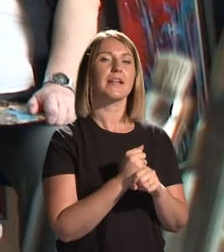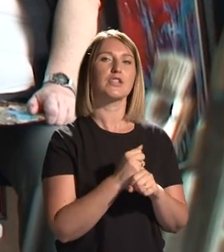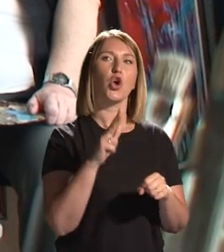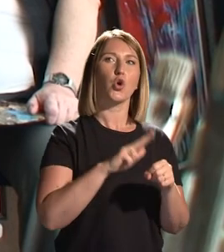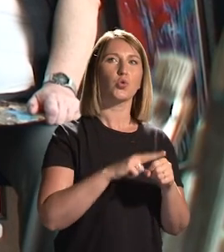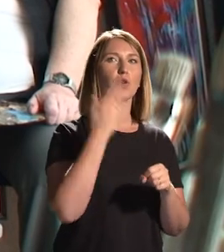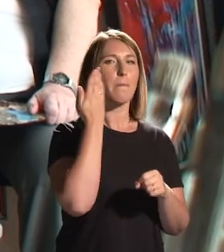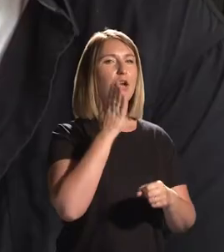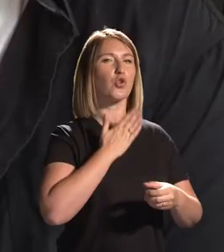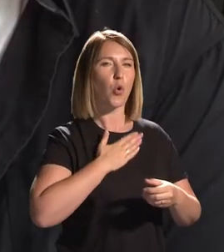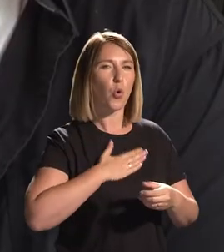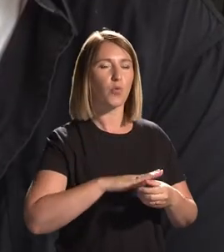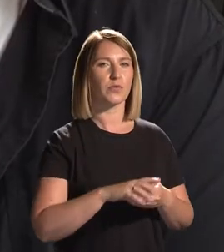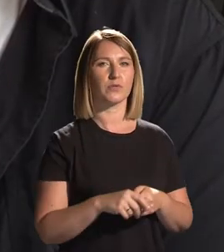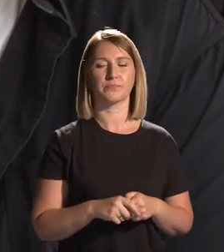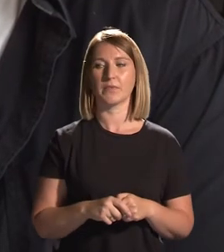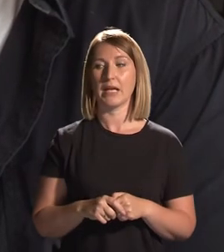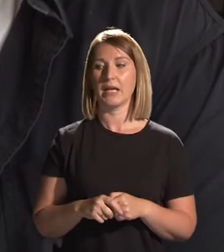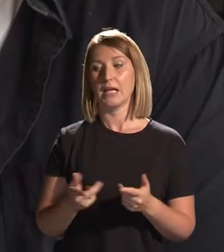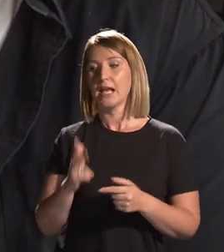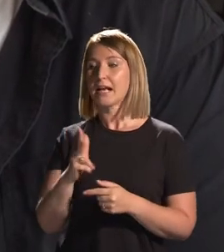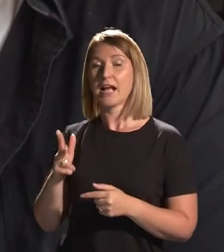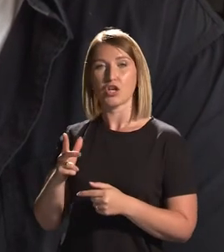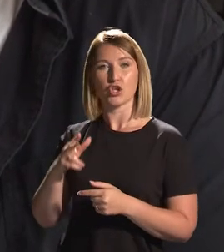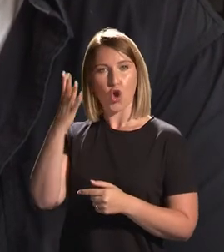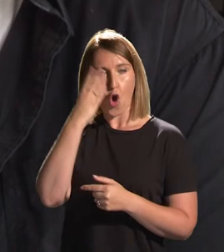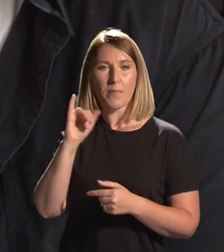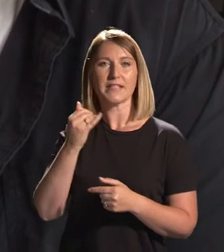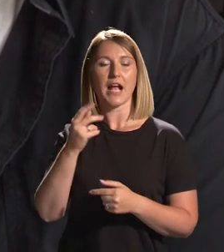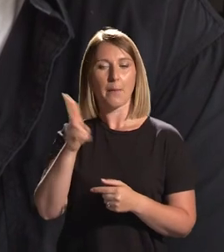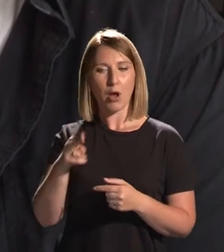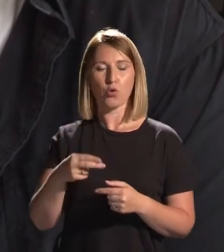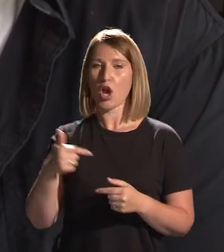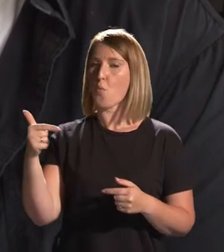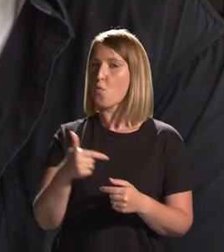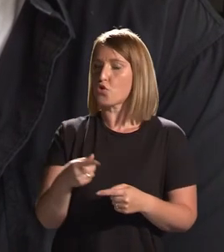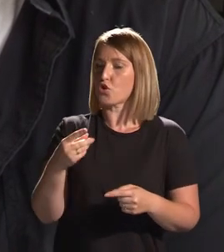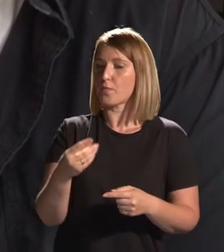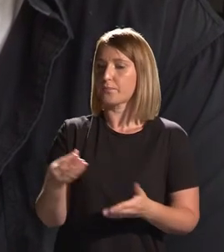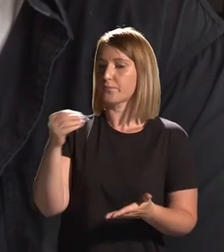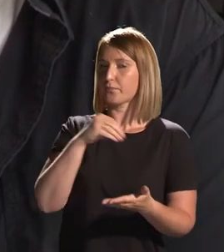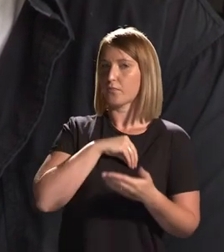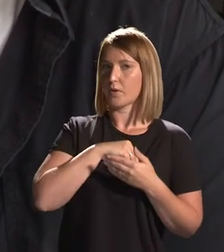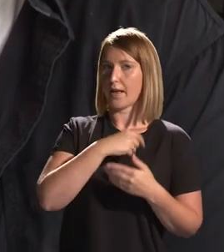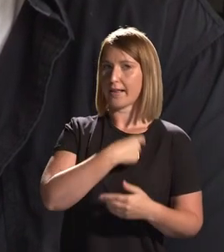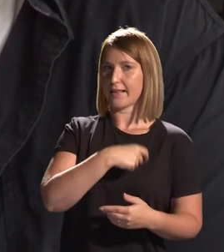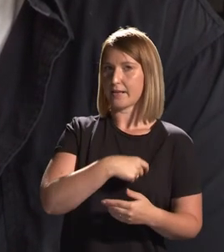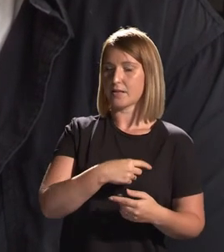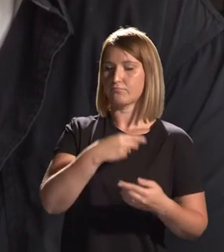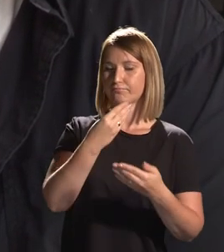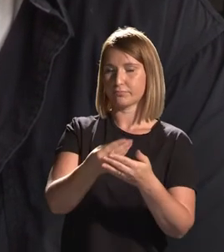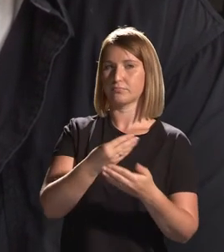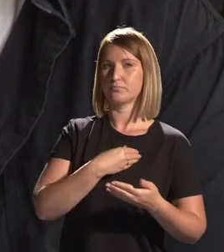pamięci, który szczególnie lubisz? To każdy obraz to jakoś wychodzi z serca. Jak się go nie ma, to nic nie namalujesz w końcu,